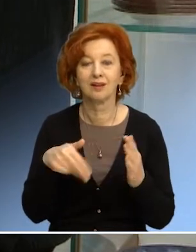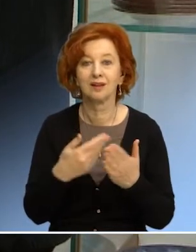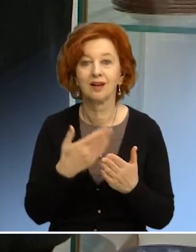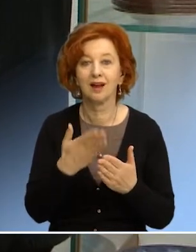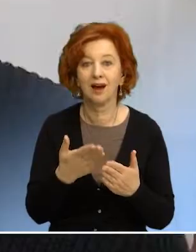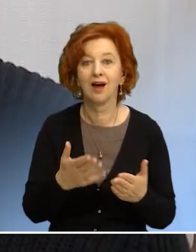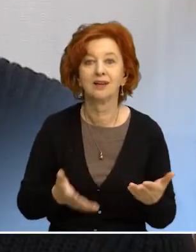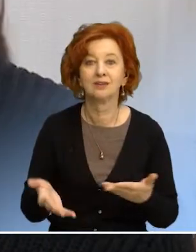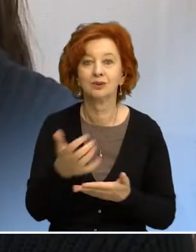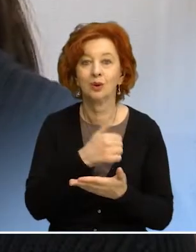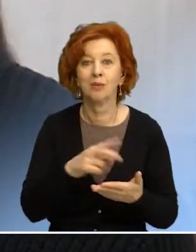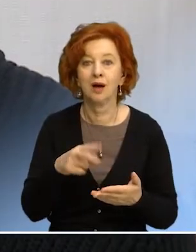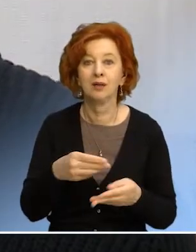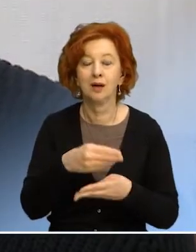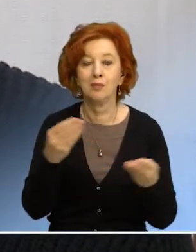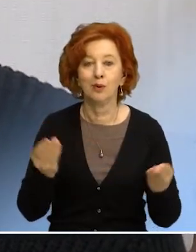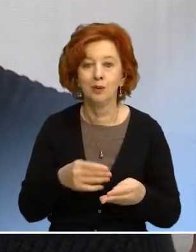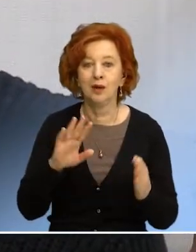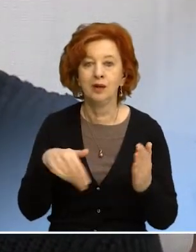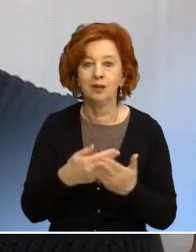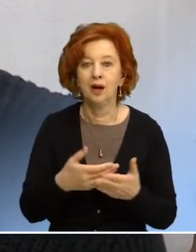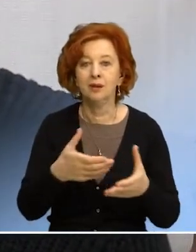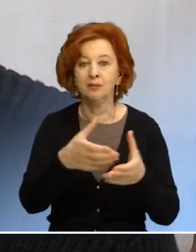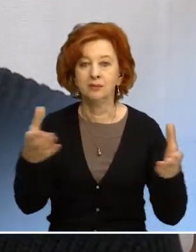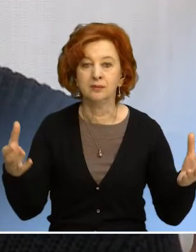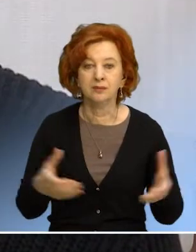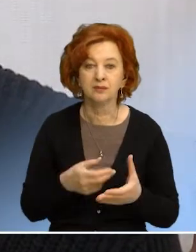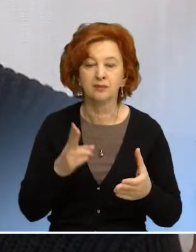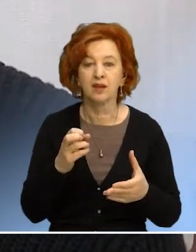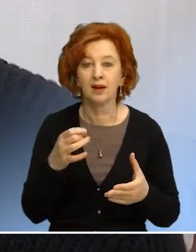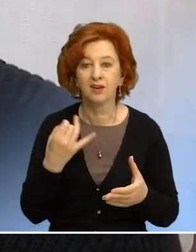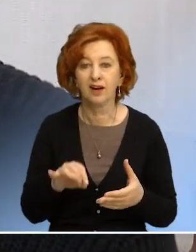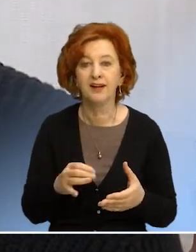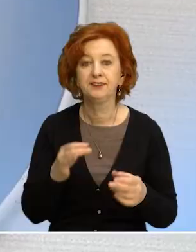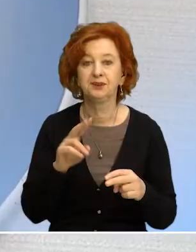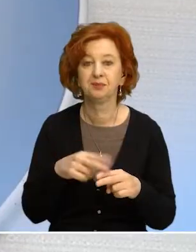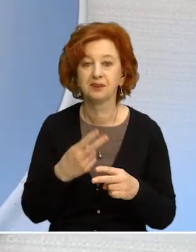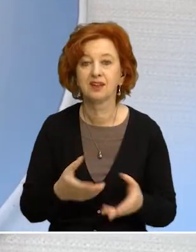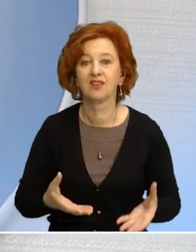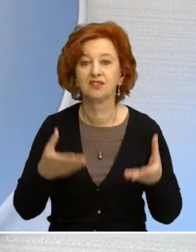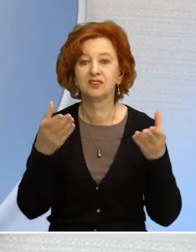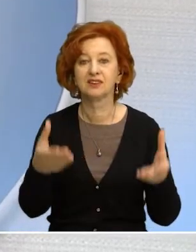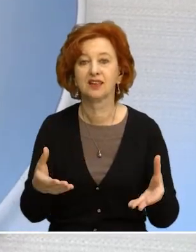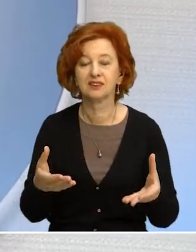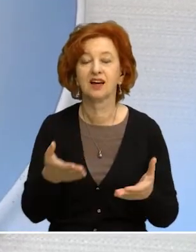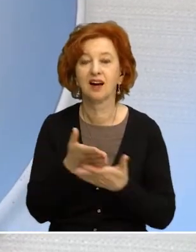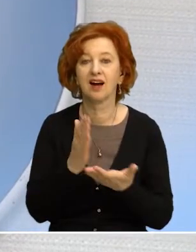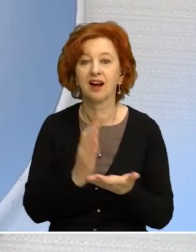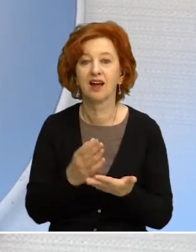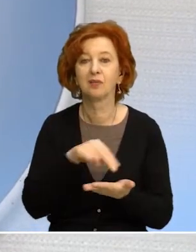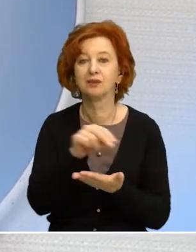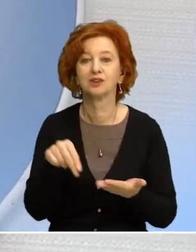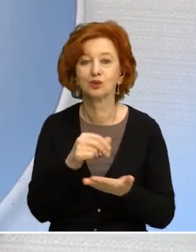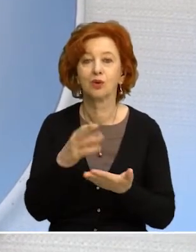выноса каравая. Именно так, блюдо для каравая, блюдо для выноса хлеба и соли